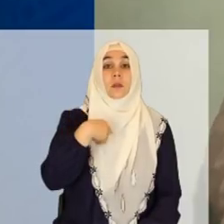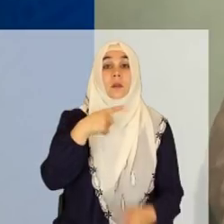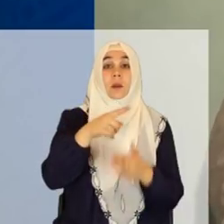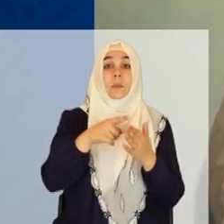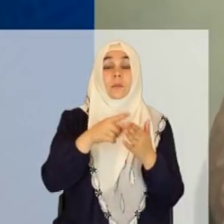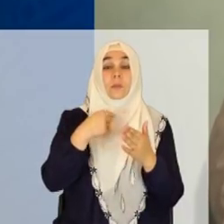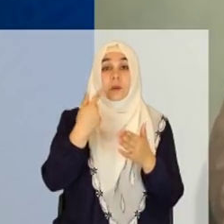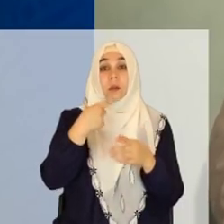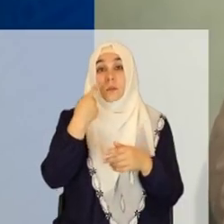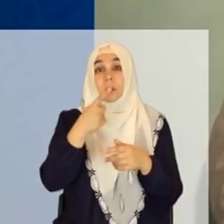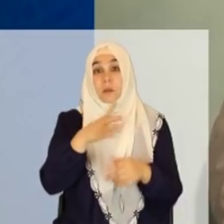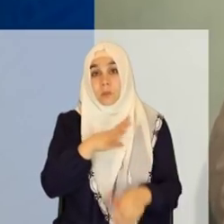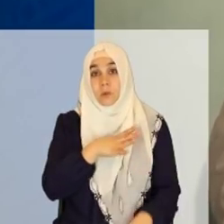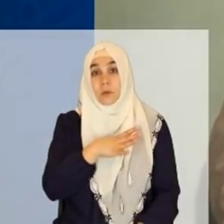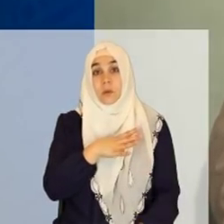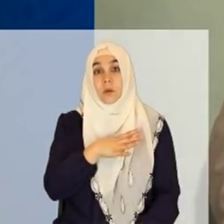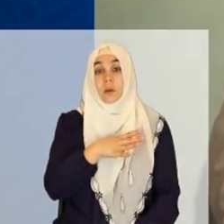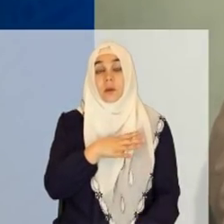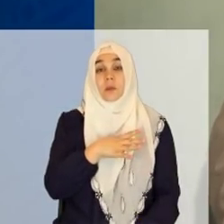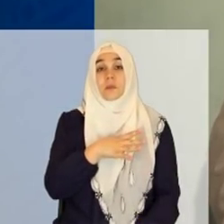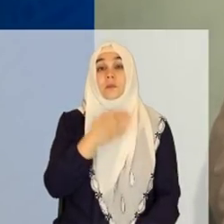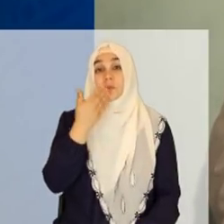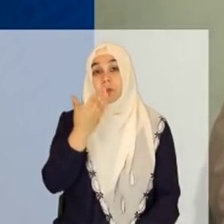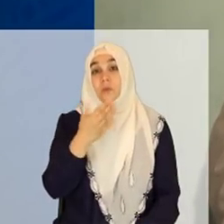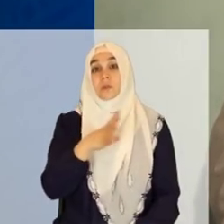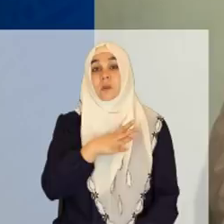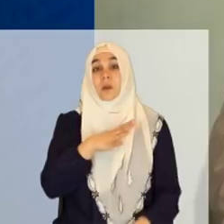gaplarini gapirgandan keyin yana bir so'radi,